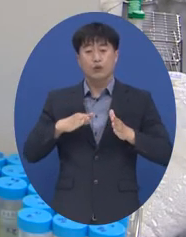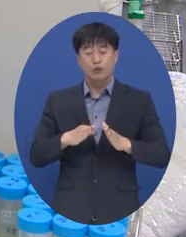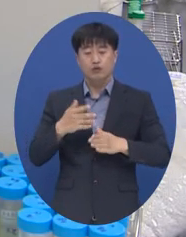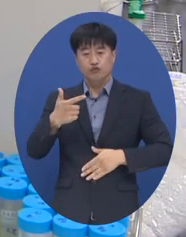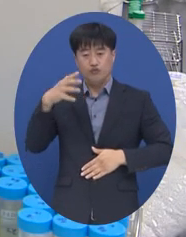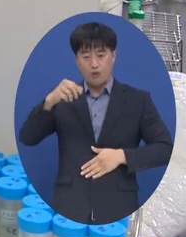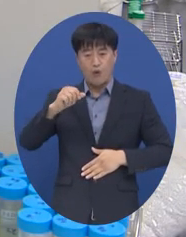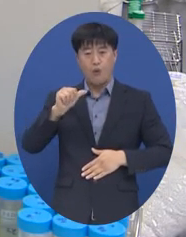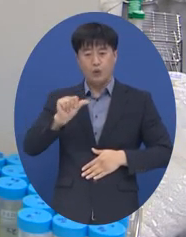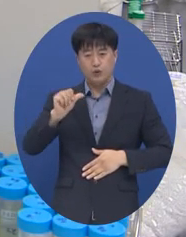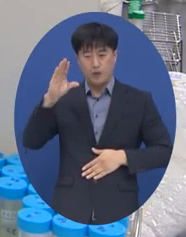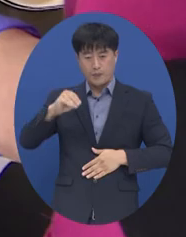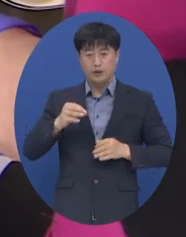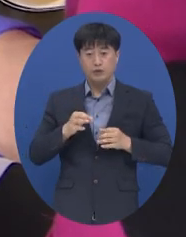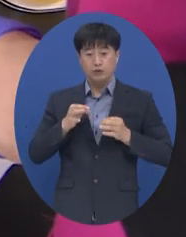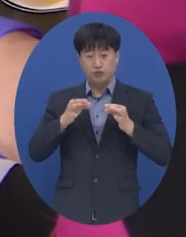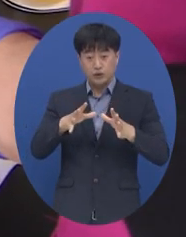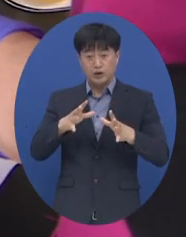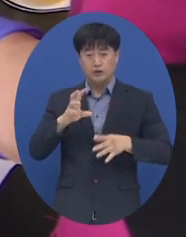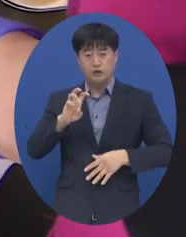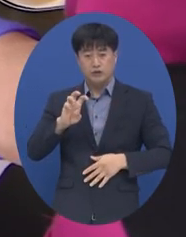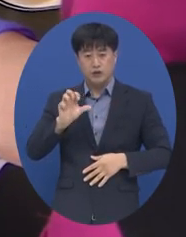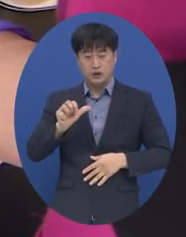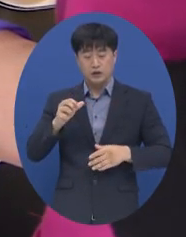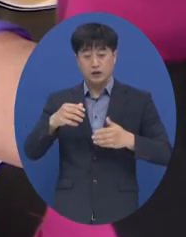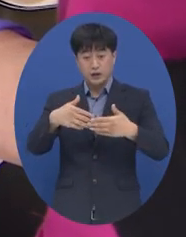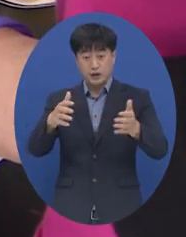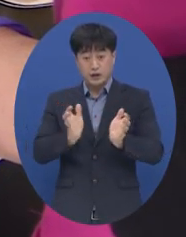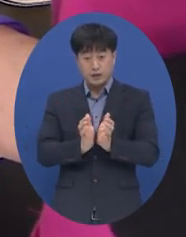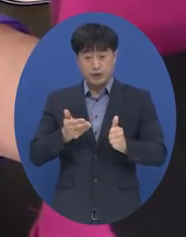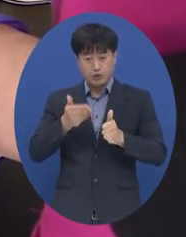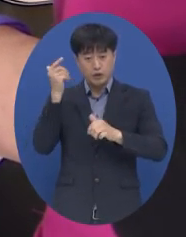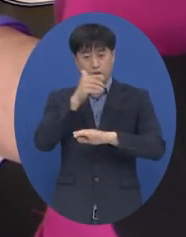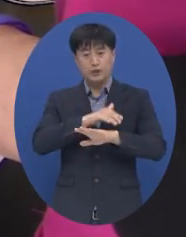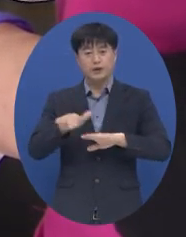총 6억 5천만 원을 들여 35개